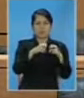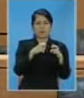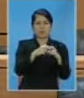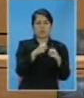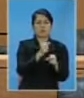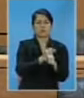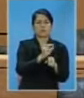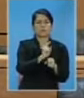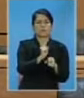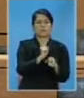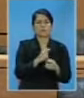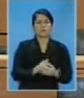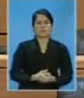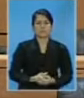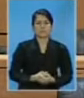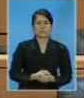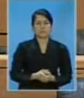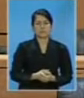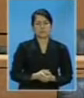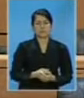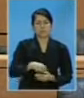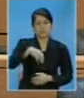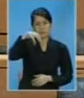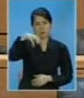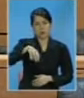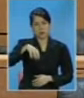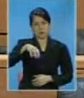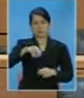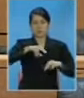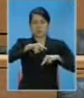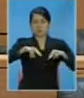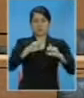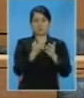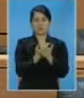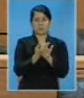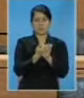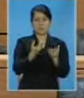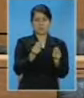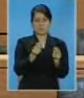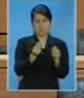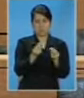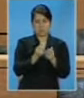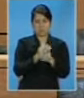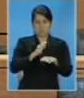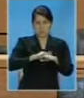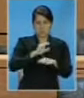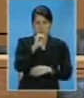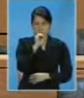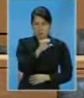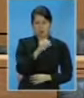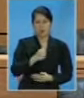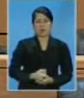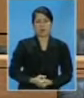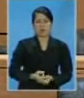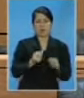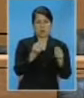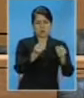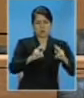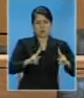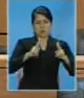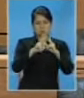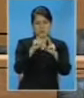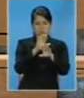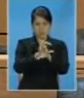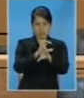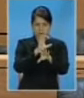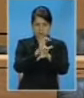และที่สำนักงานตรวจเงินแผ่นดินได้ย้ำว่าเห็นควรให้กระทรวงมหาดไทยดำเนิน